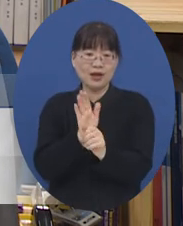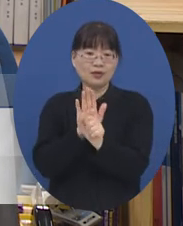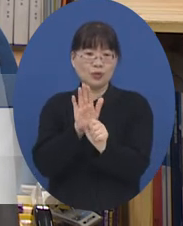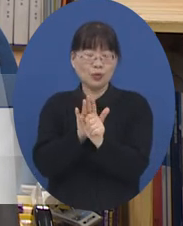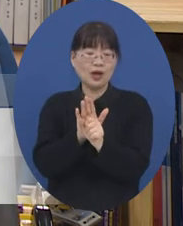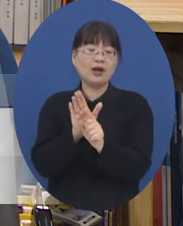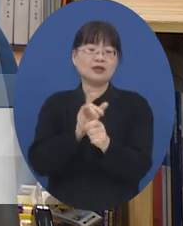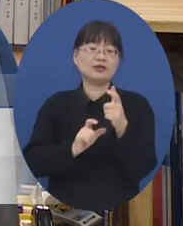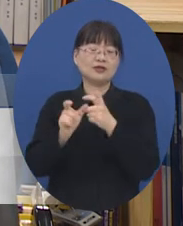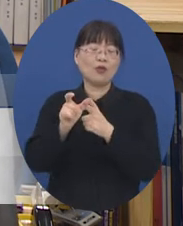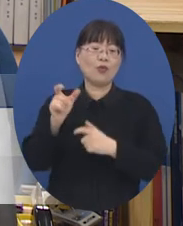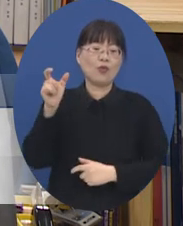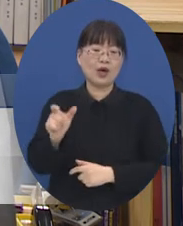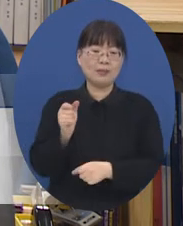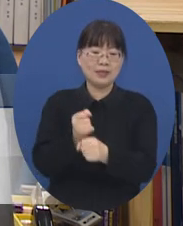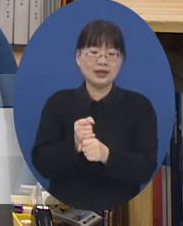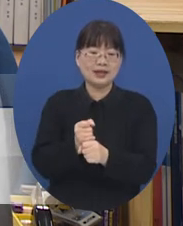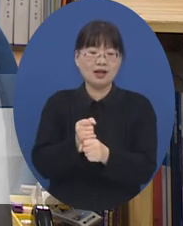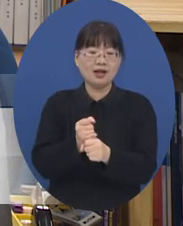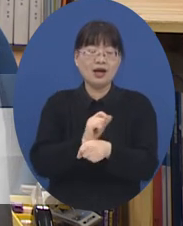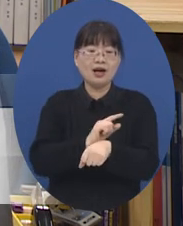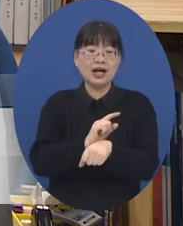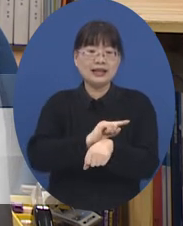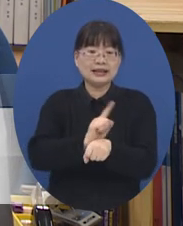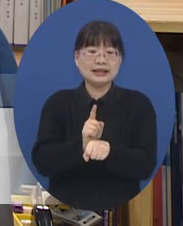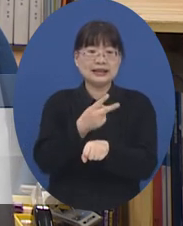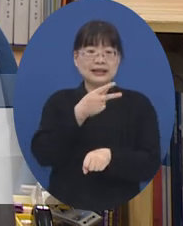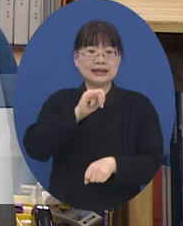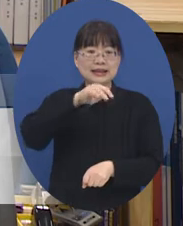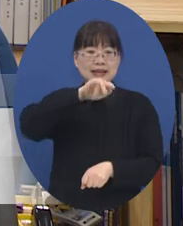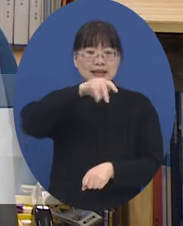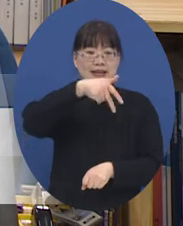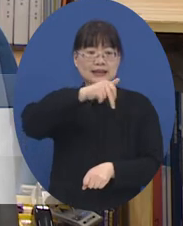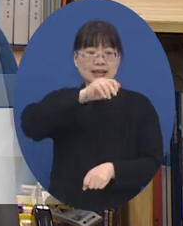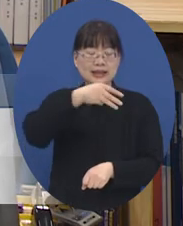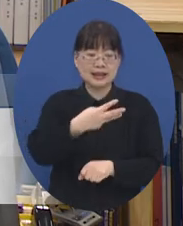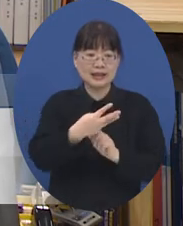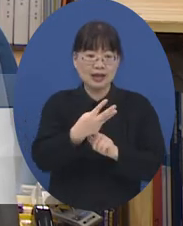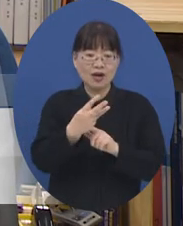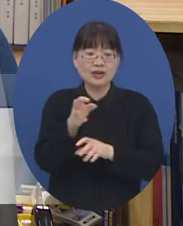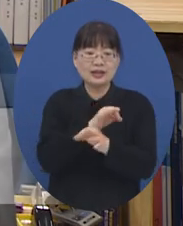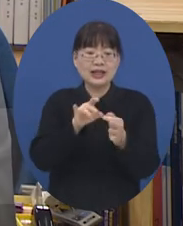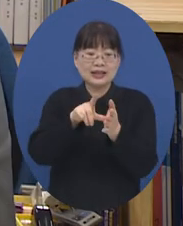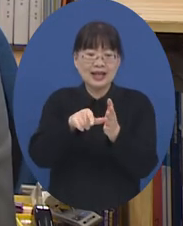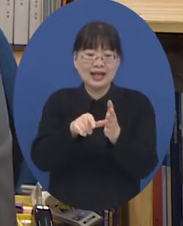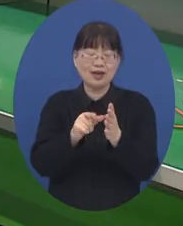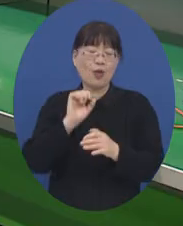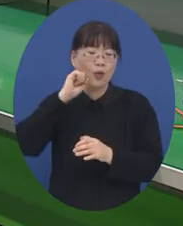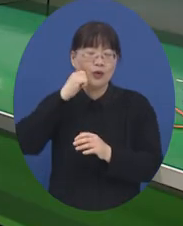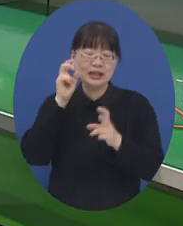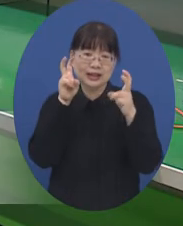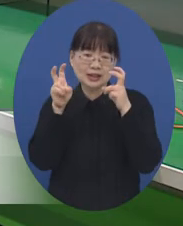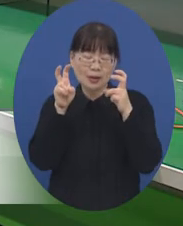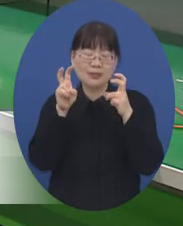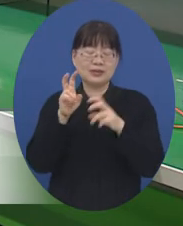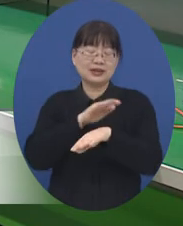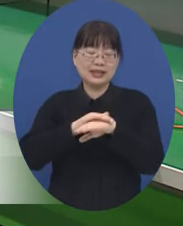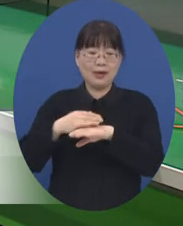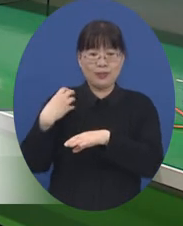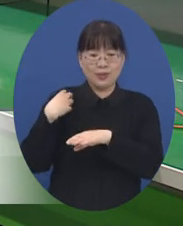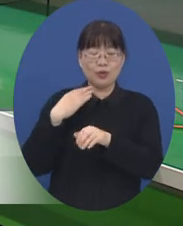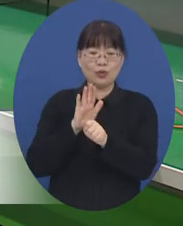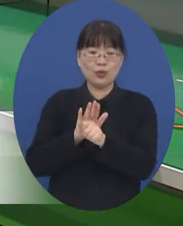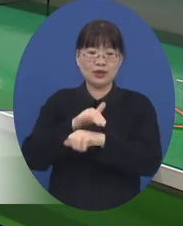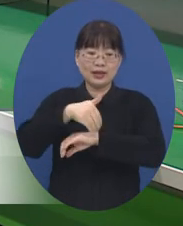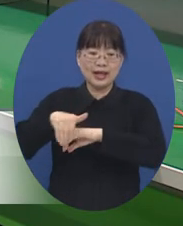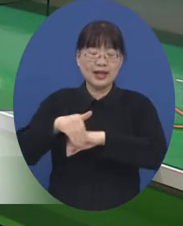어 디지털 경제 시대에 어 중견기업들이 1대 자고 좀 대응할 수 있도록 최선을 다할 예정입니다 경기도 를 넘어